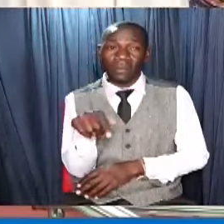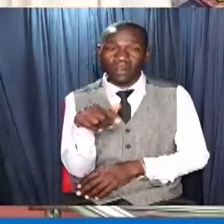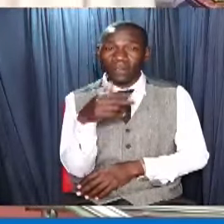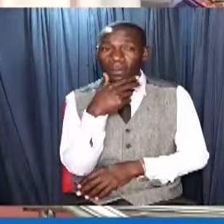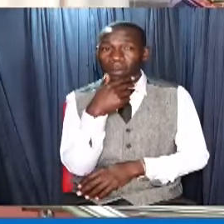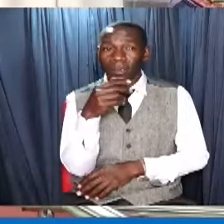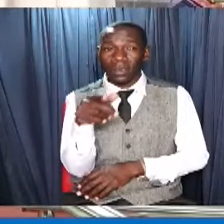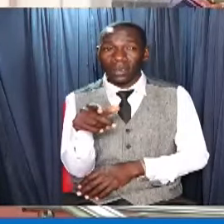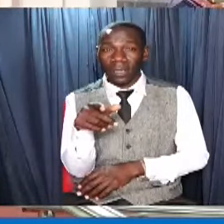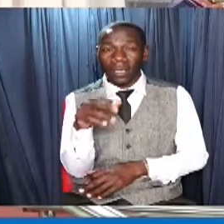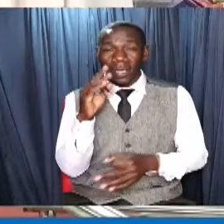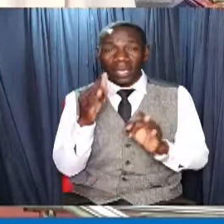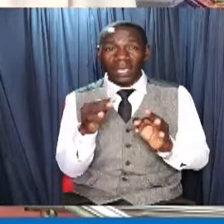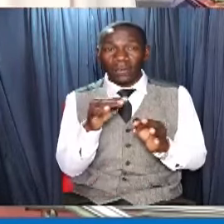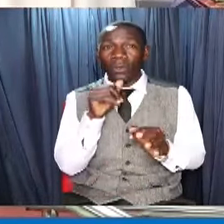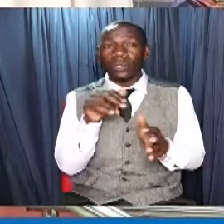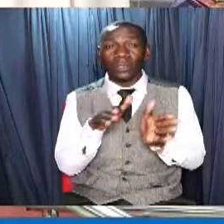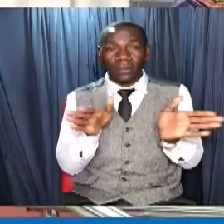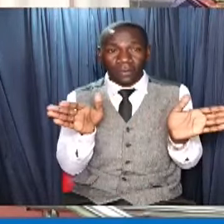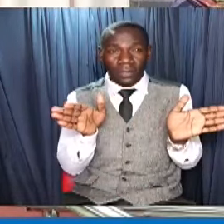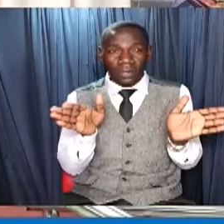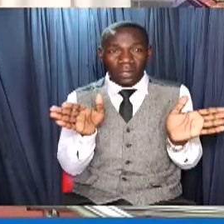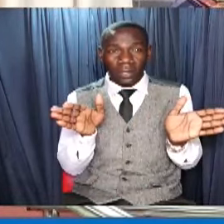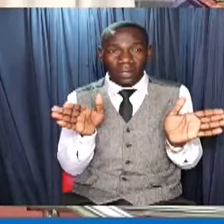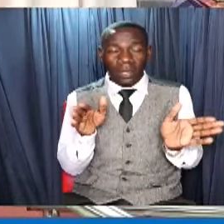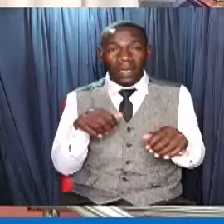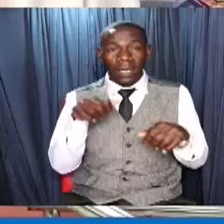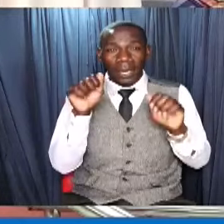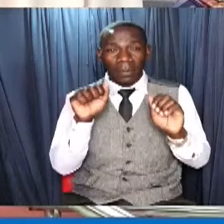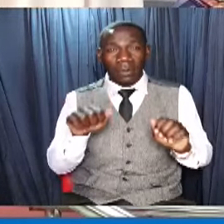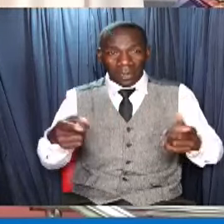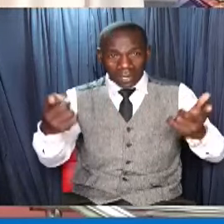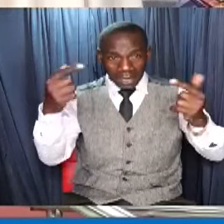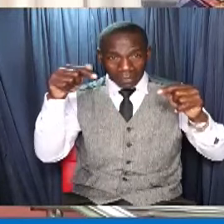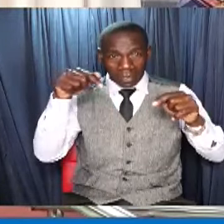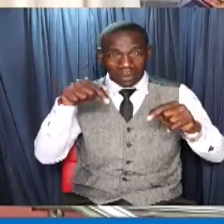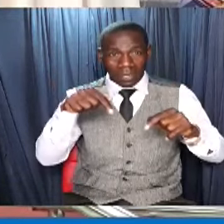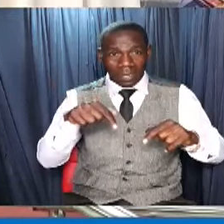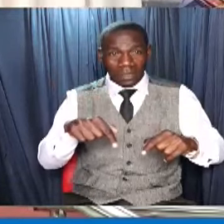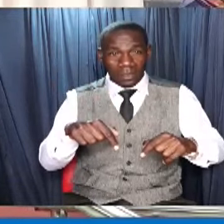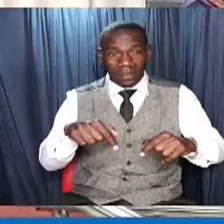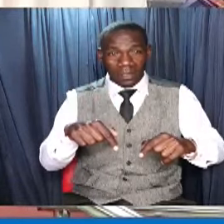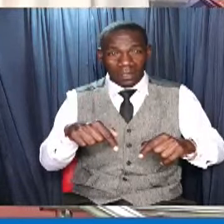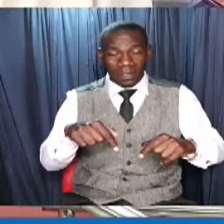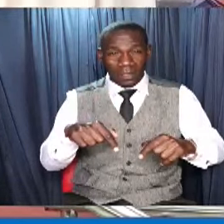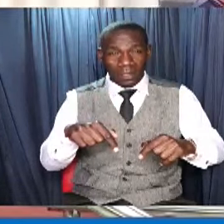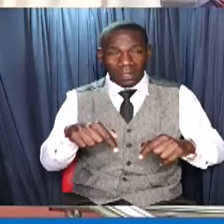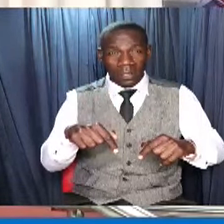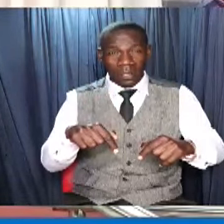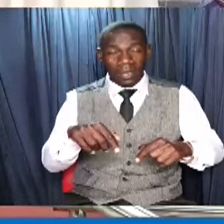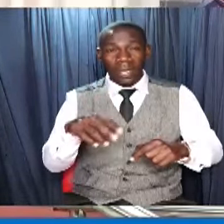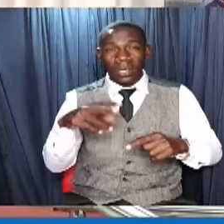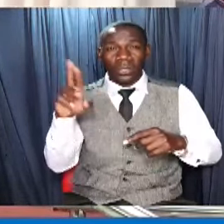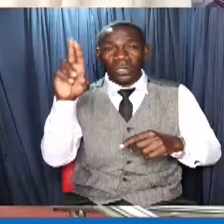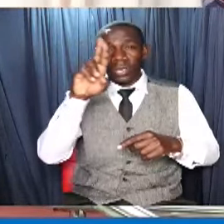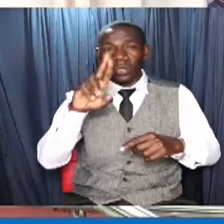founder and our founder. Kama si ufunuo huu. If it's not this revelation. Niliojaliwa kuja hapa. That I was enabled to come here. Ndio nilikuwa nikaona